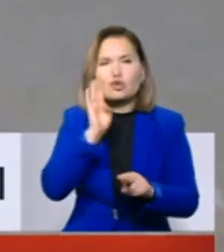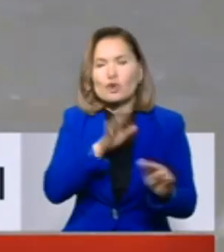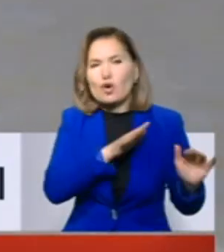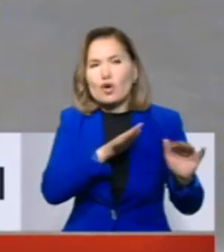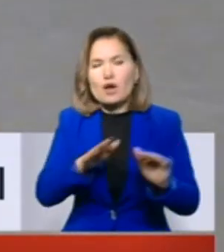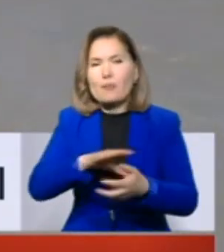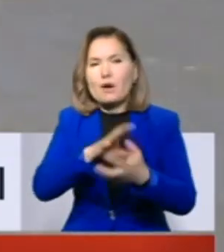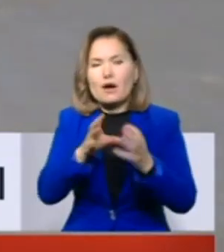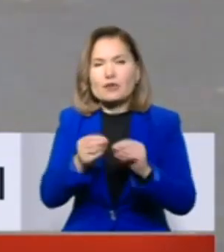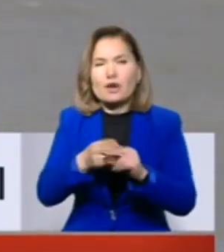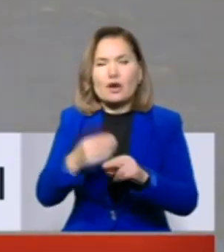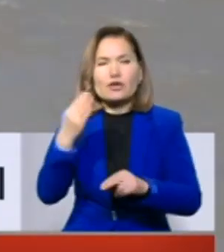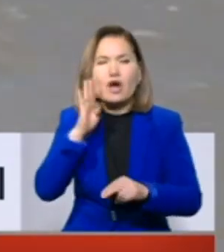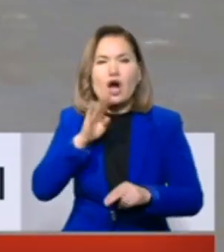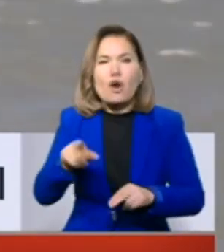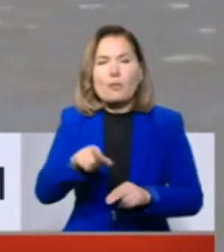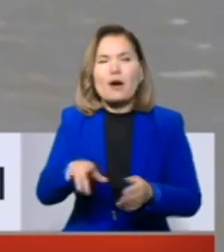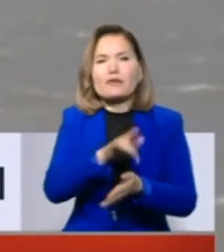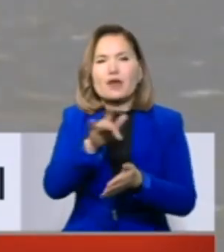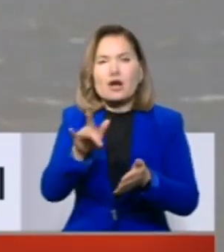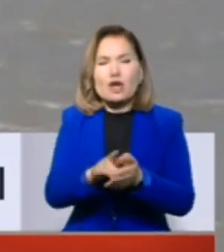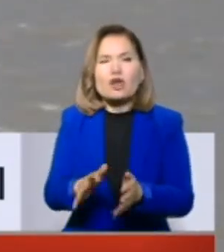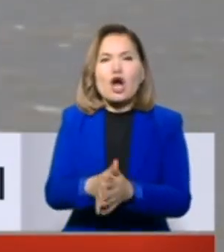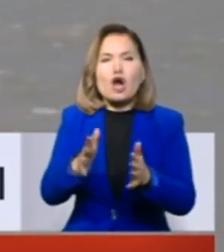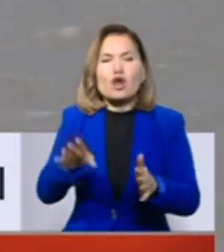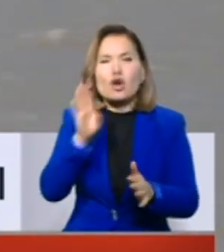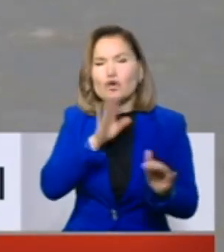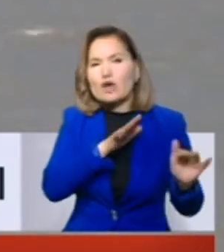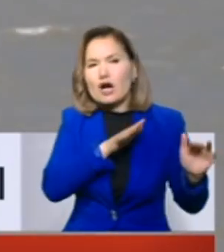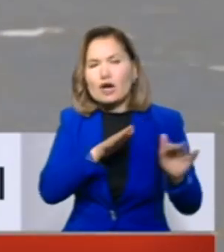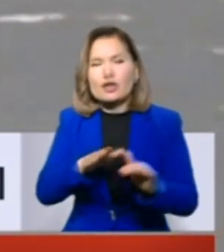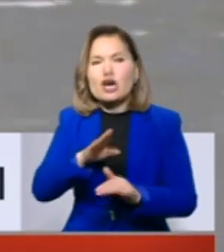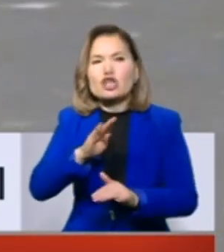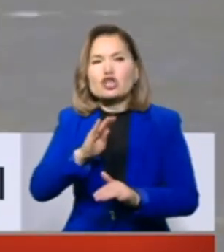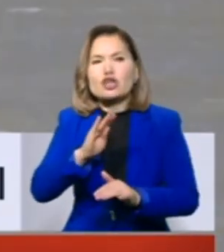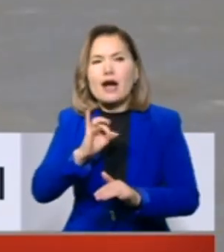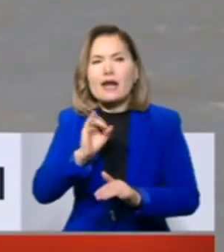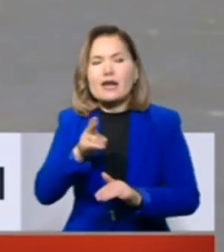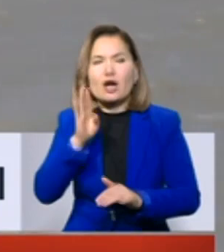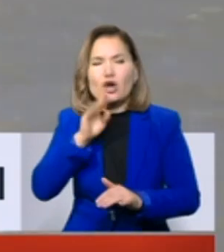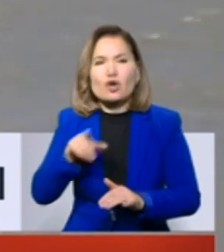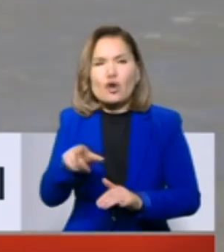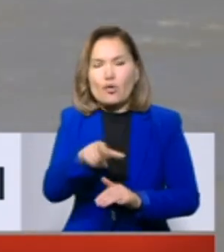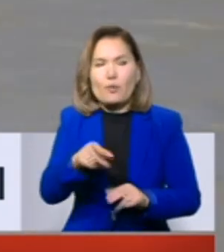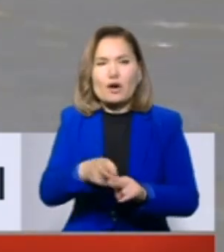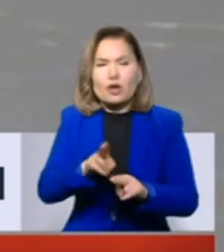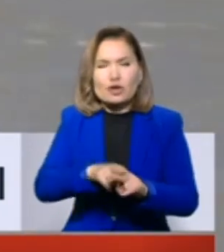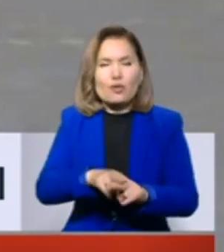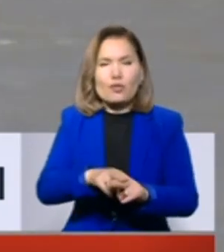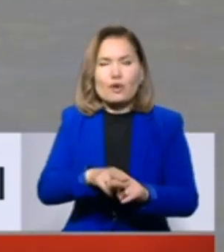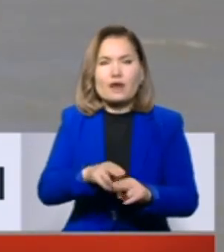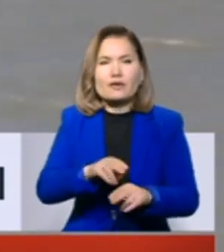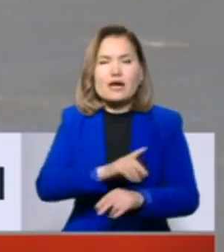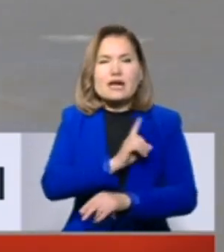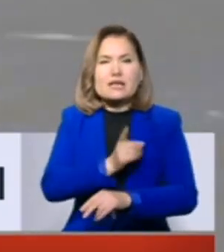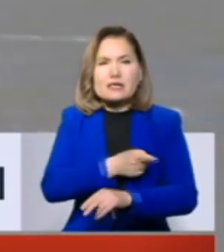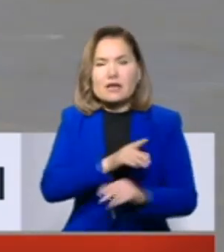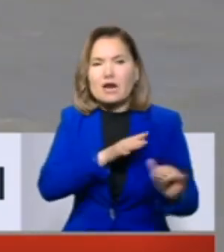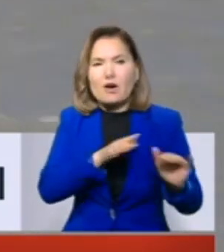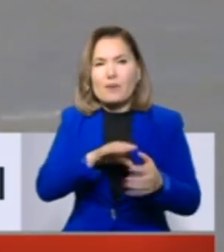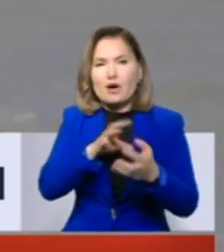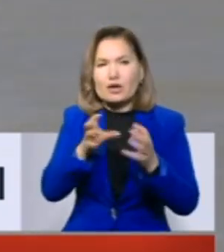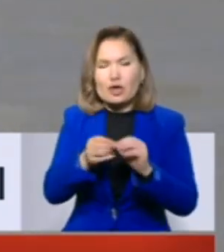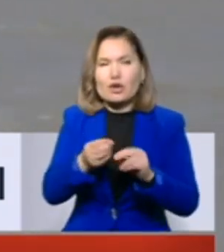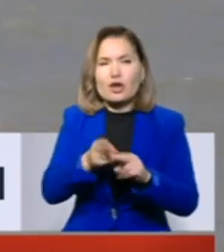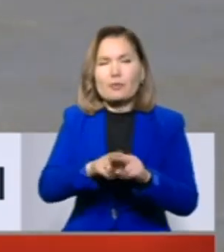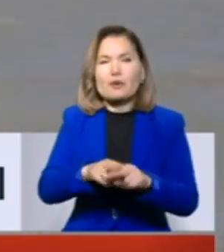Енді бұл Соколок каналы қалаға келген үлкен нөпір суды жайық өзен арқылы реттейтін негізгі элементтердің бірі болып табылады. Жалпы